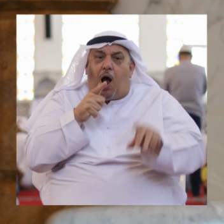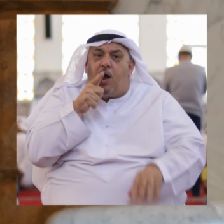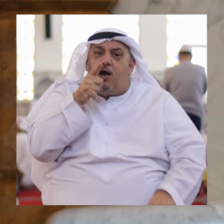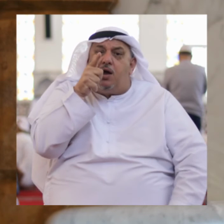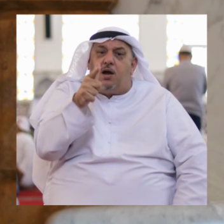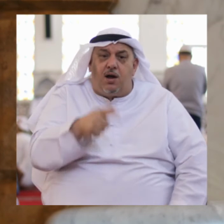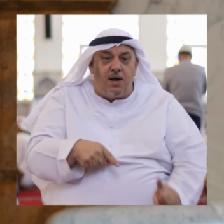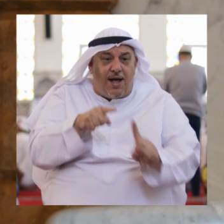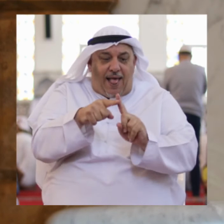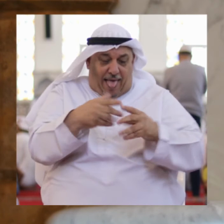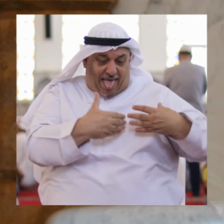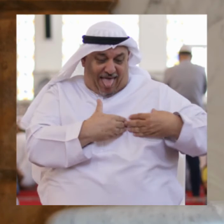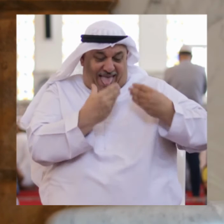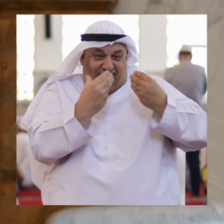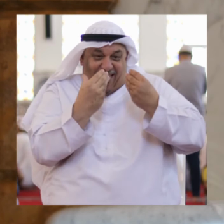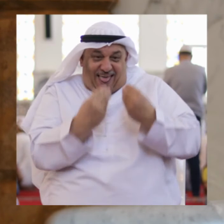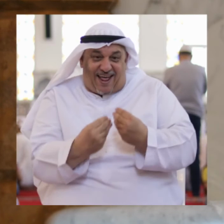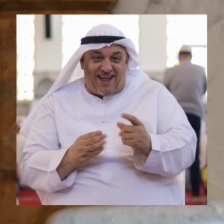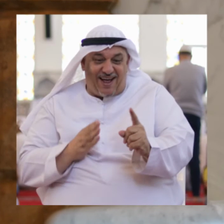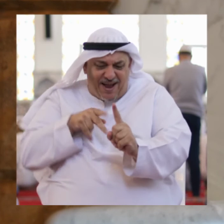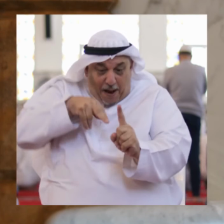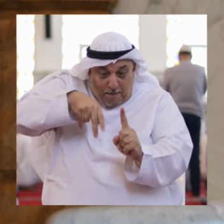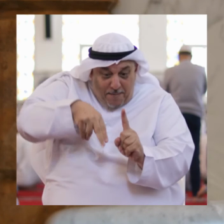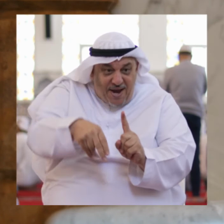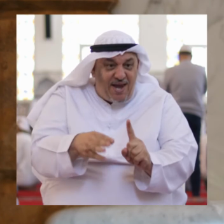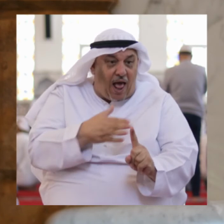طبت وطاب ممشاك